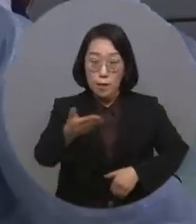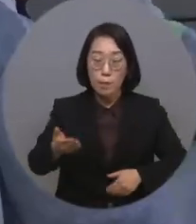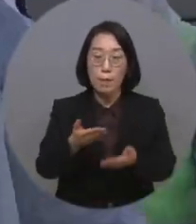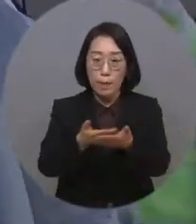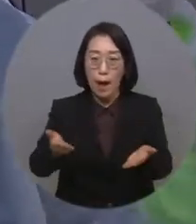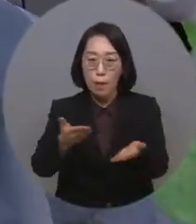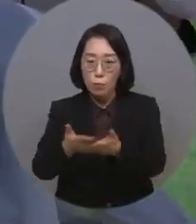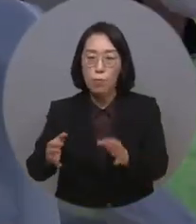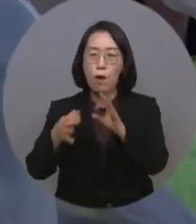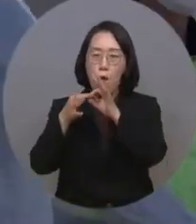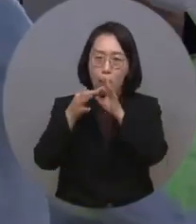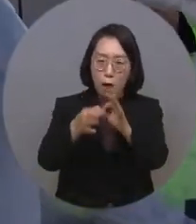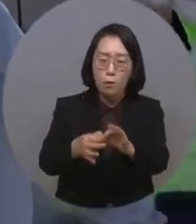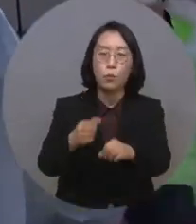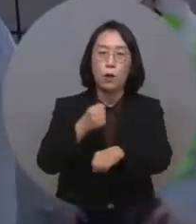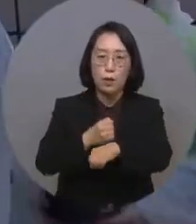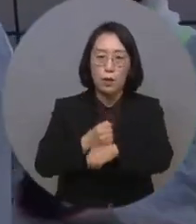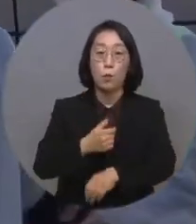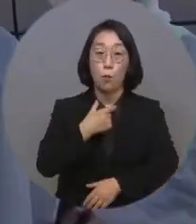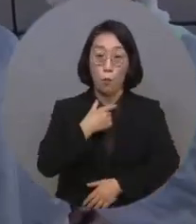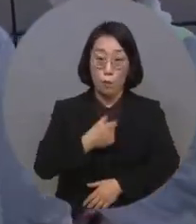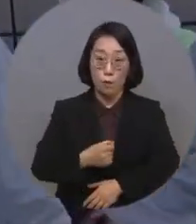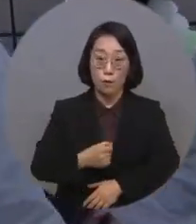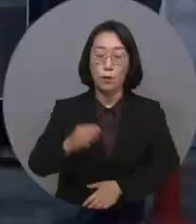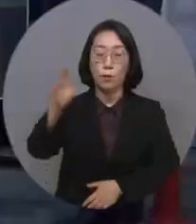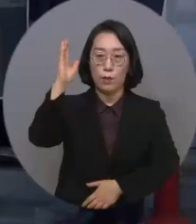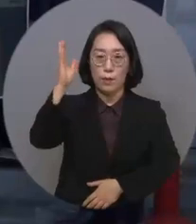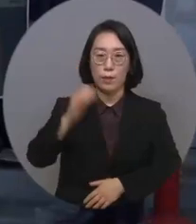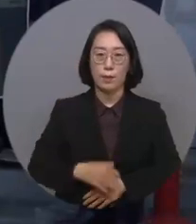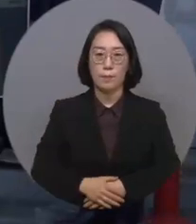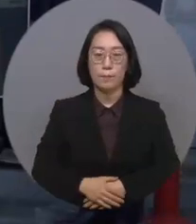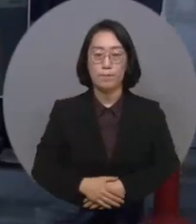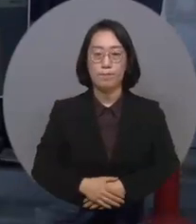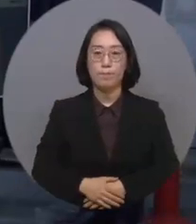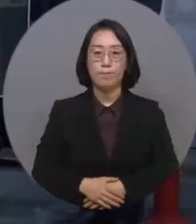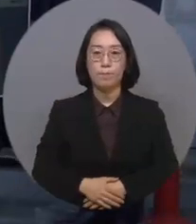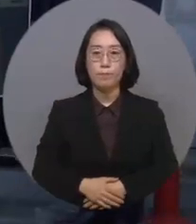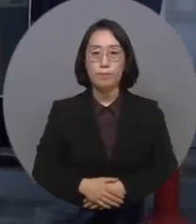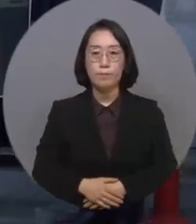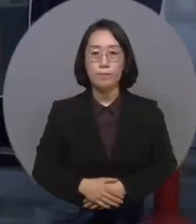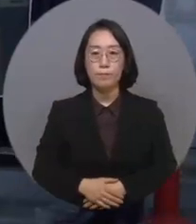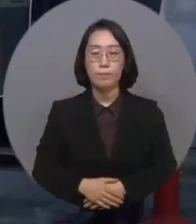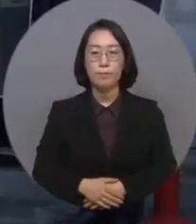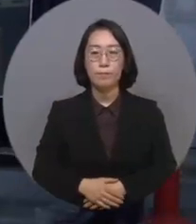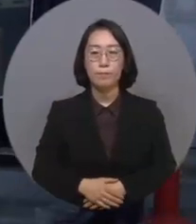나눔을 계속해서 함께 이어갈 수 있길 바란다고 말했습니다 복지tv 뉴스 현예나입니다